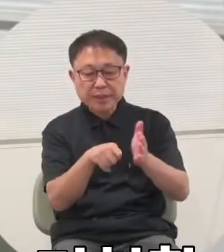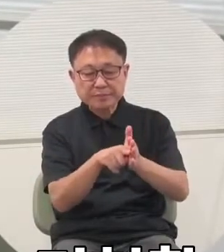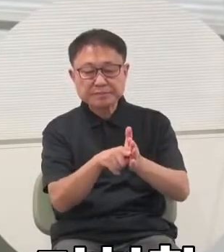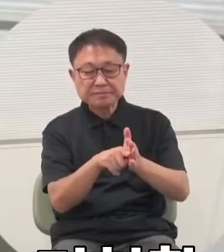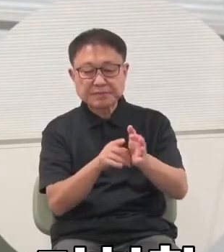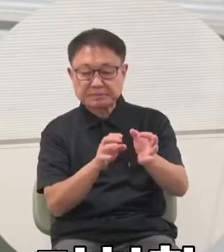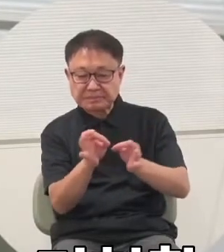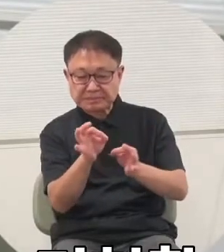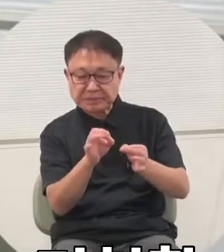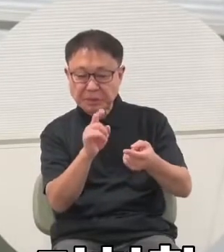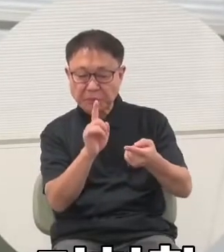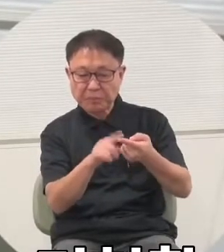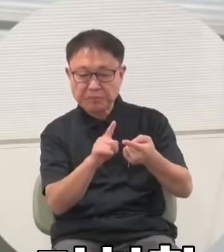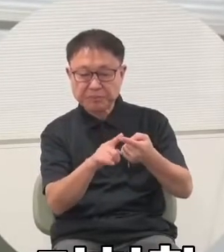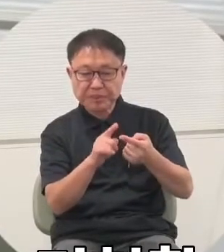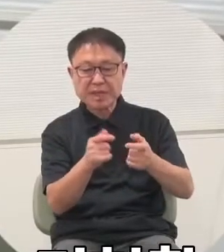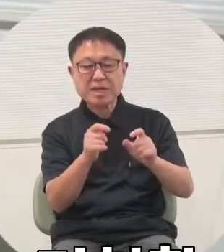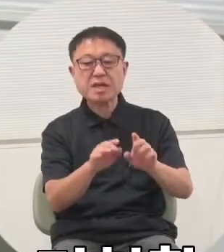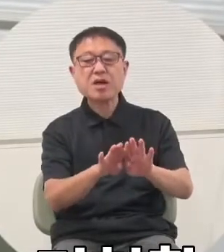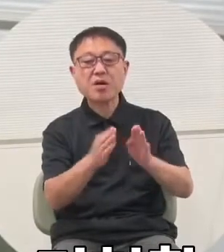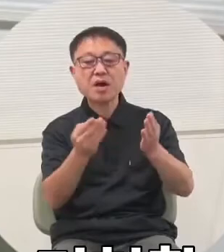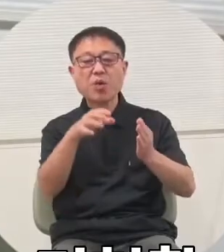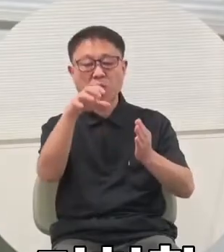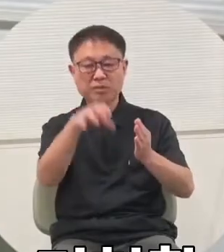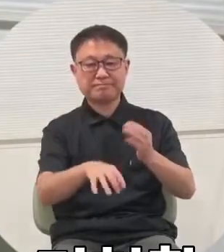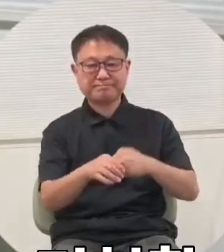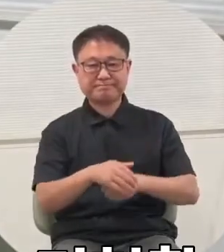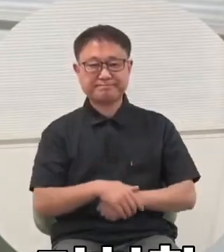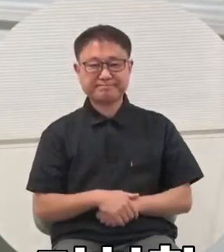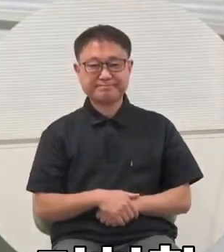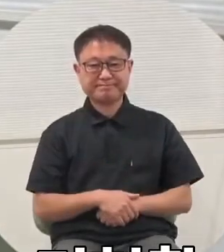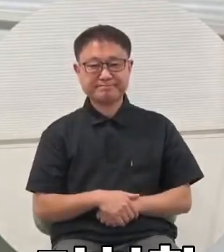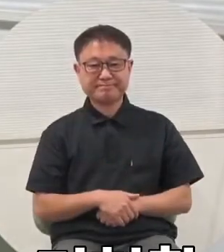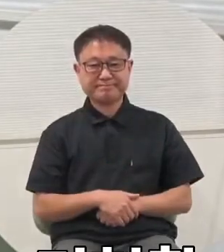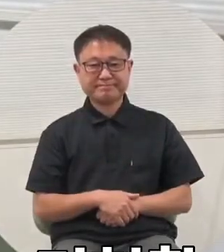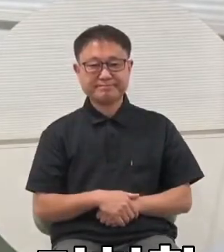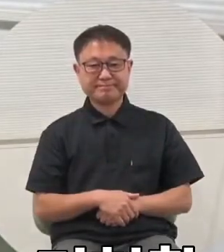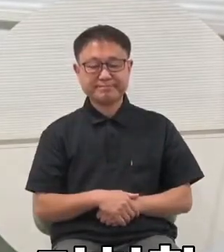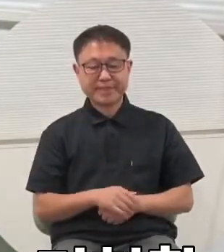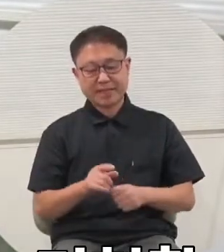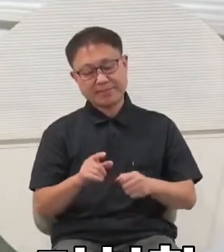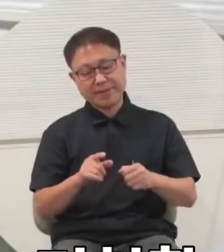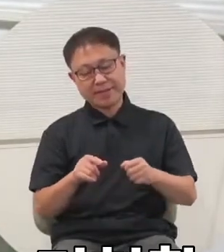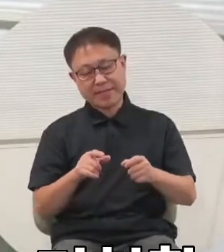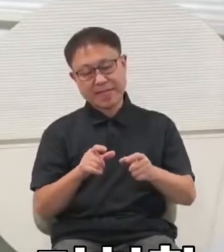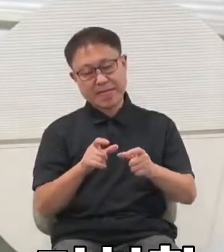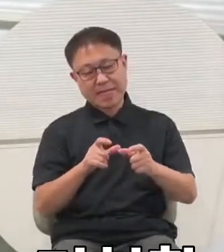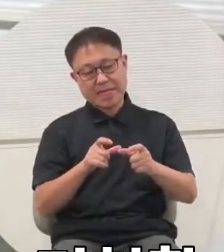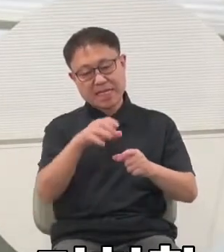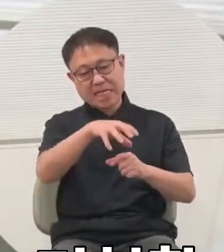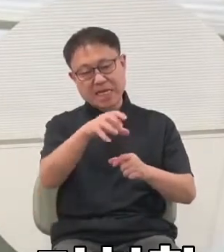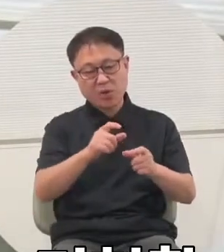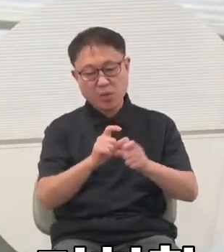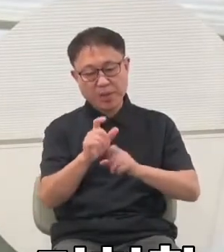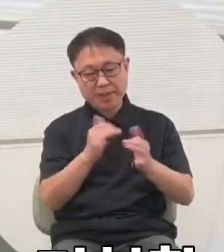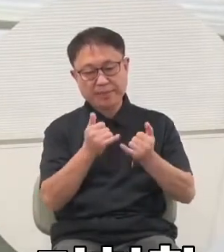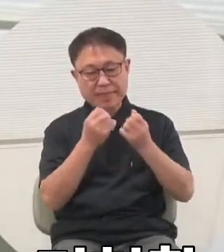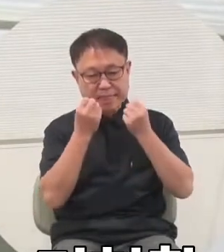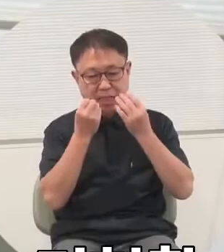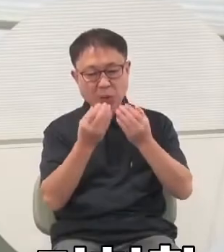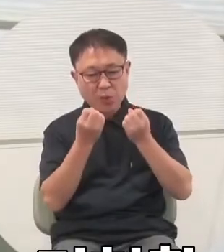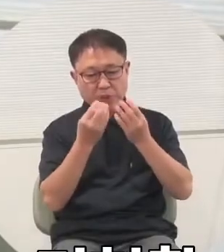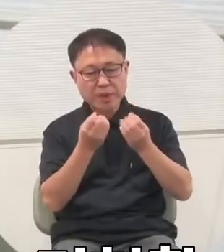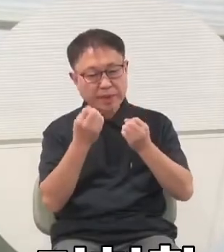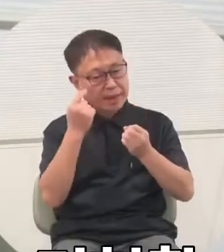만들어 공유하는 열린 공간이라고 합니다. 그래서 지역 살림을 고민하시는 분들 그리고 뭔가 좀 새로운